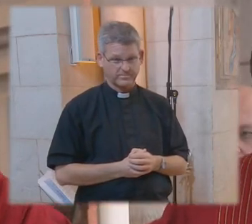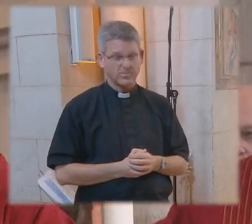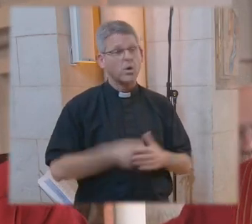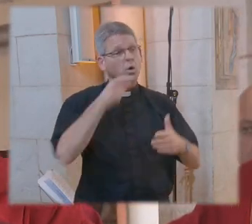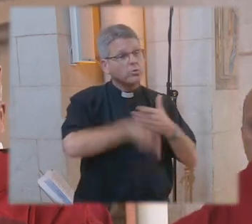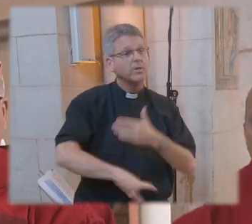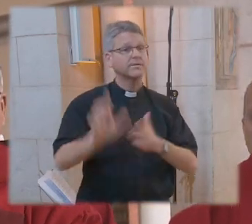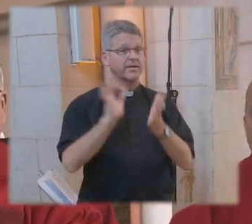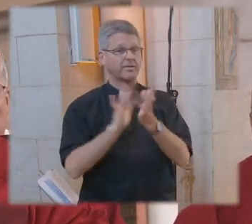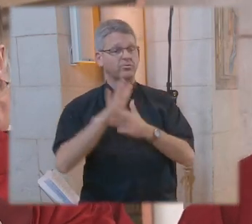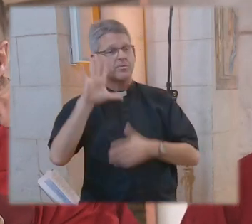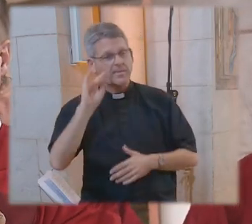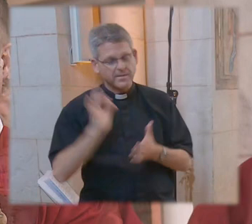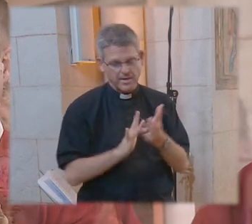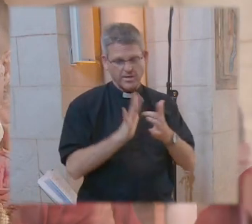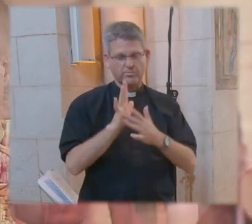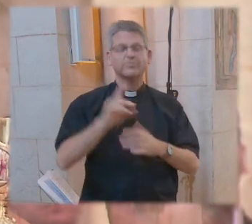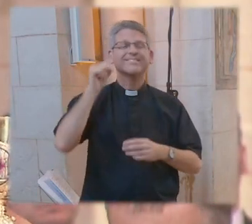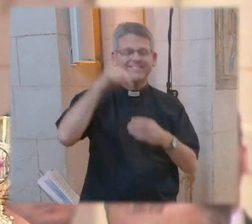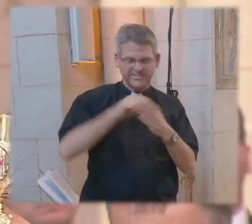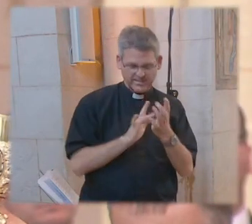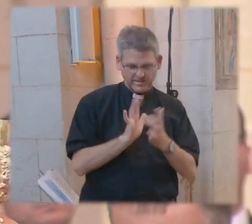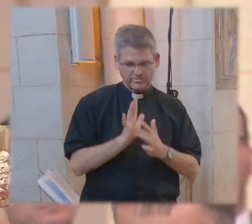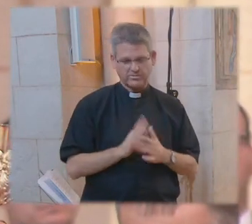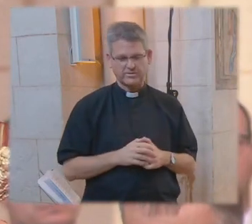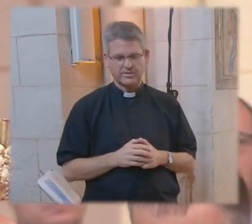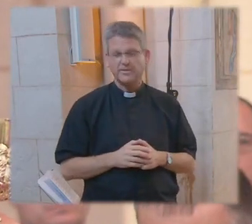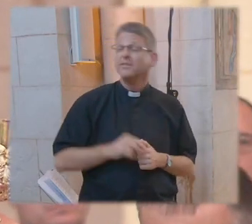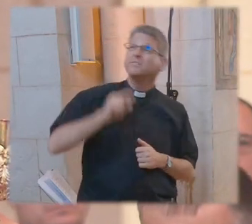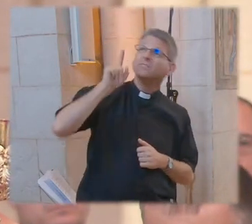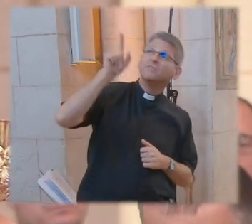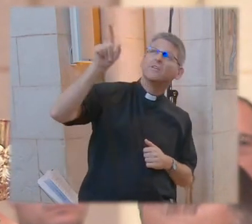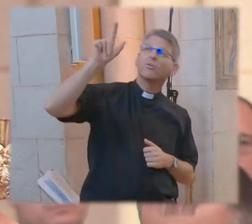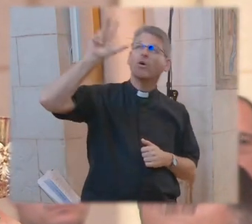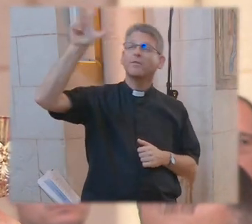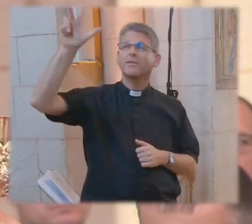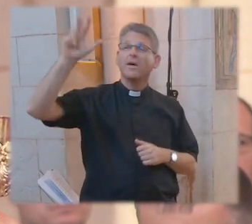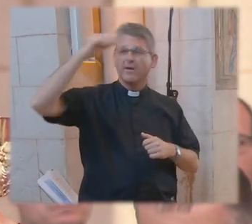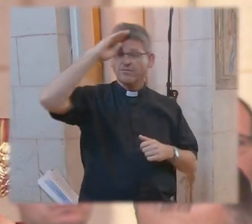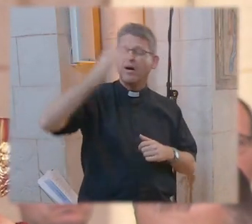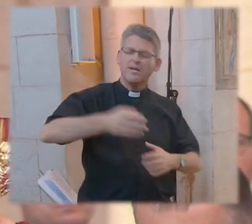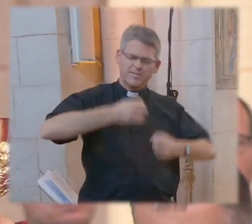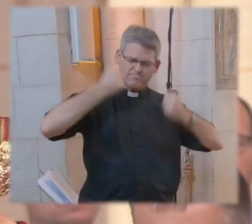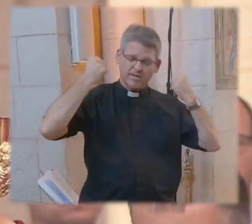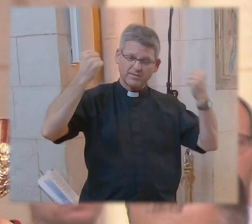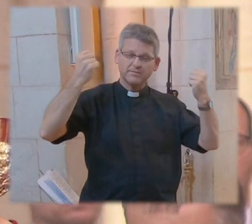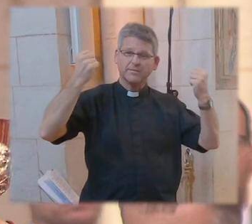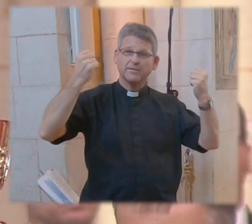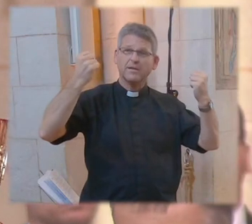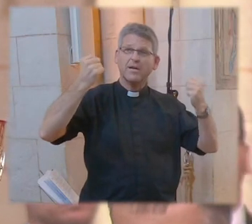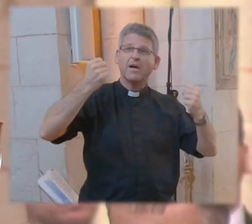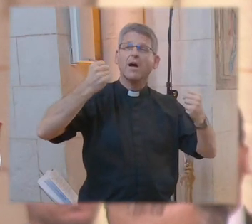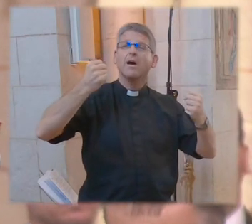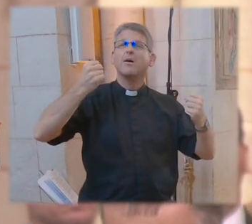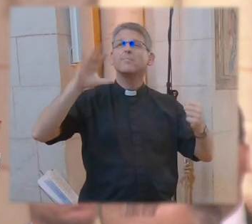Durch ihn und mit ihm und in ihm ist dir Gott, allmächtiger Vater, in